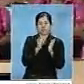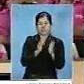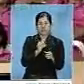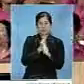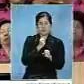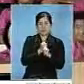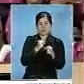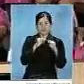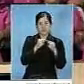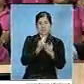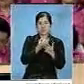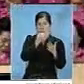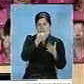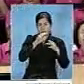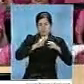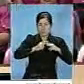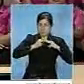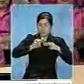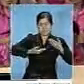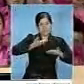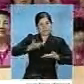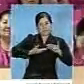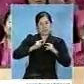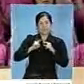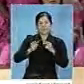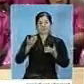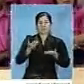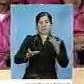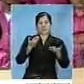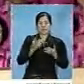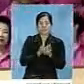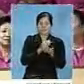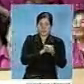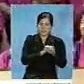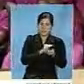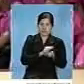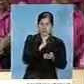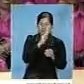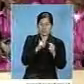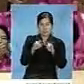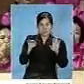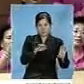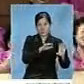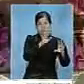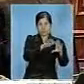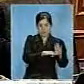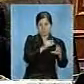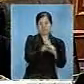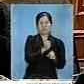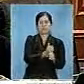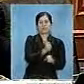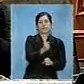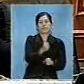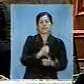ะครับได้กรุณาเก็บหอมรำริบเอาไว้ถ้าว่ามีความพร้อมเมื่อไหร่ท่านก็สามารถดำเนินการได้ในส่วนนี้อาจจะมีโอกาส